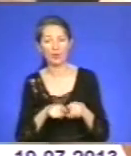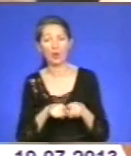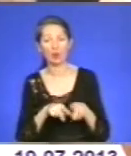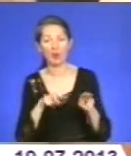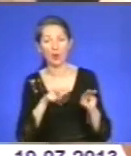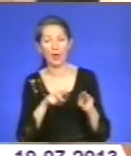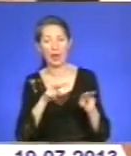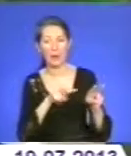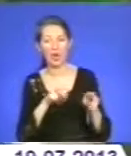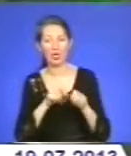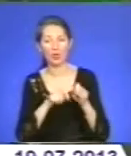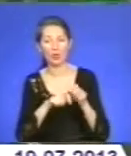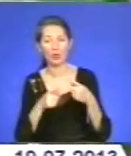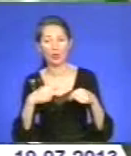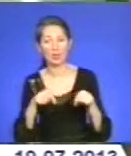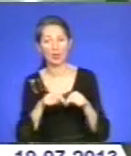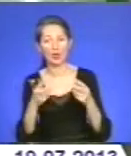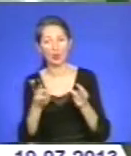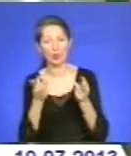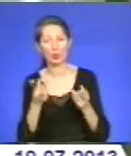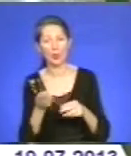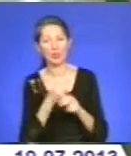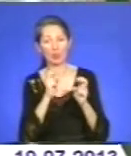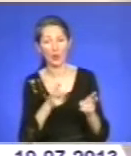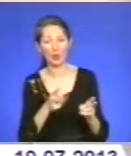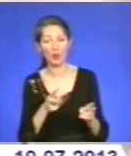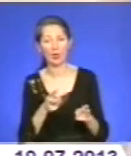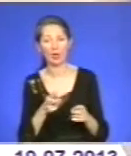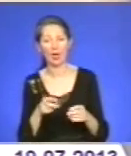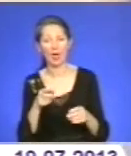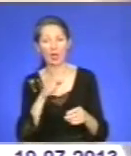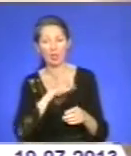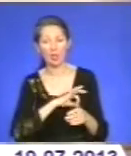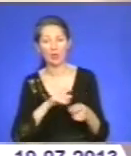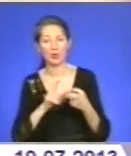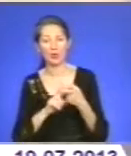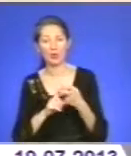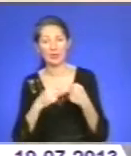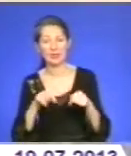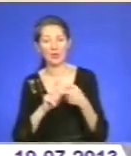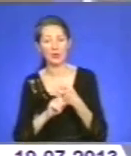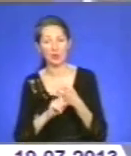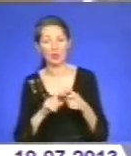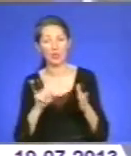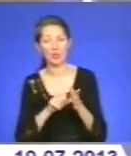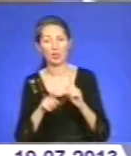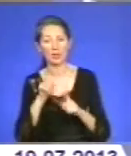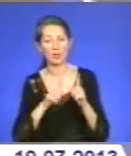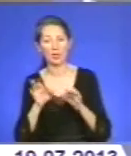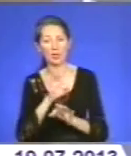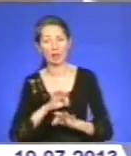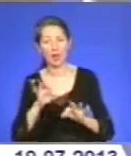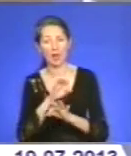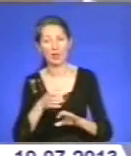пожежною безпекою, забезпечення розвитку, впровадження і експлуатації систем зв'язку. Учасники семінарної ради підбили підсумки роботи